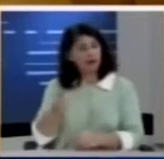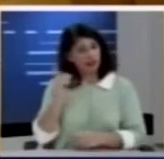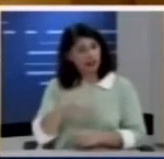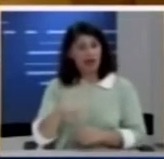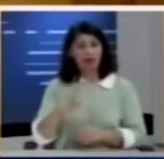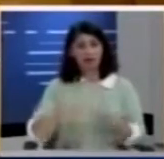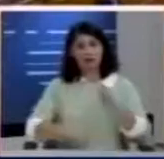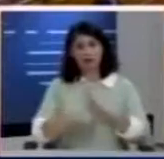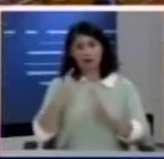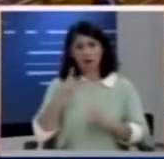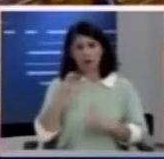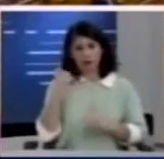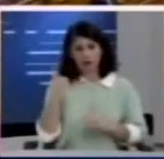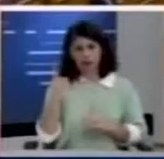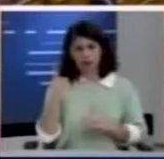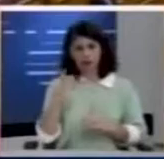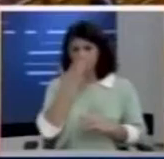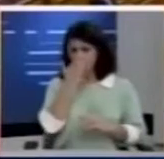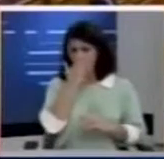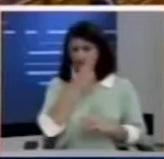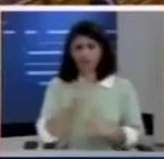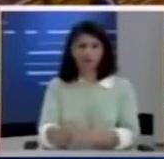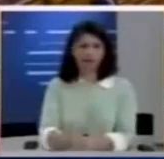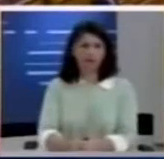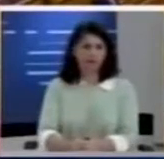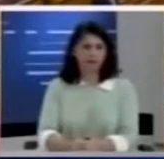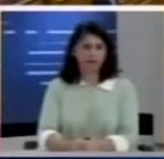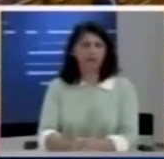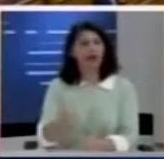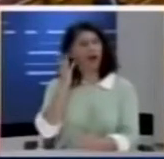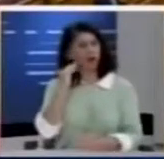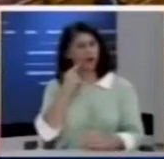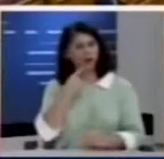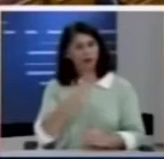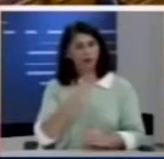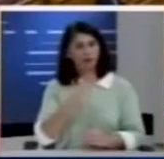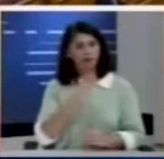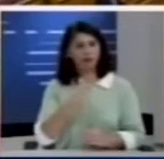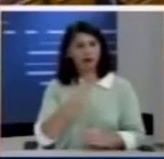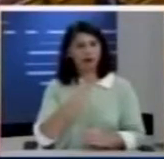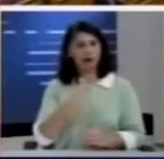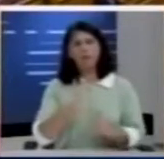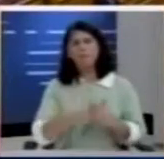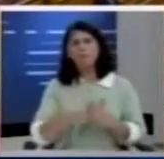Όλοι 151 μέρους. Ακούστε κάτι. Μίλησα για μειοδοσία.